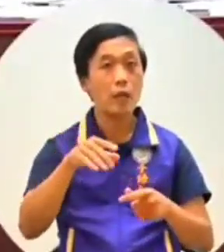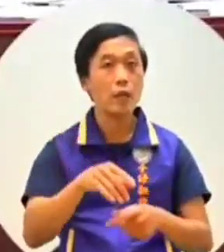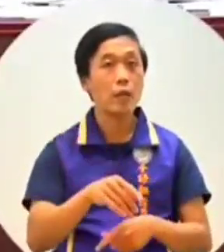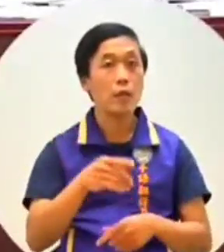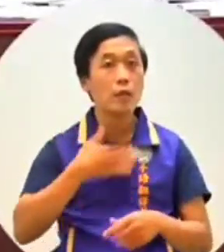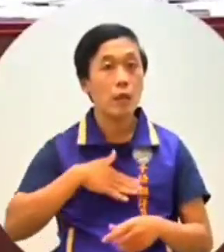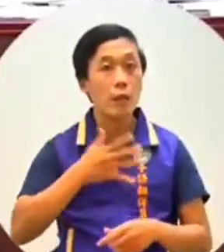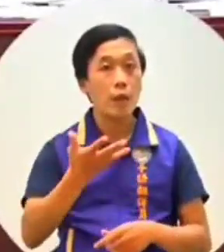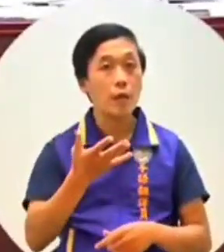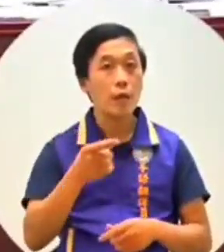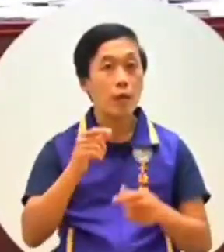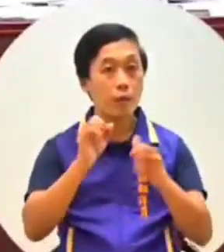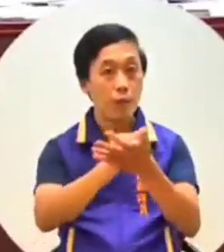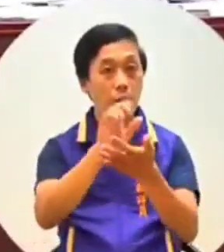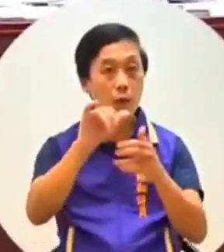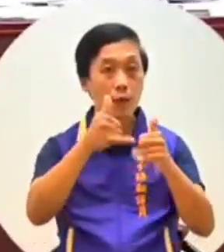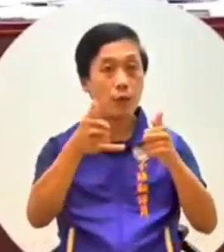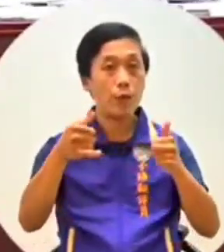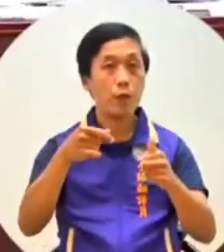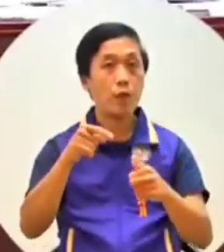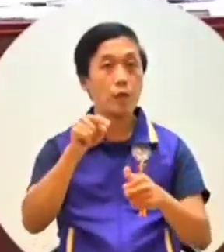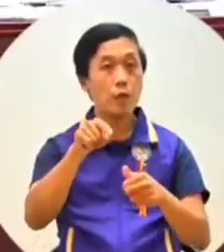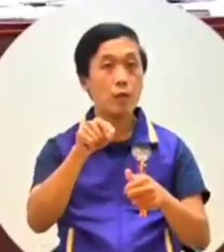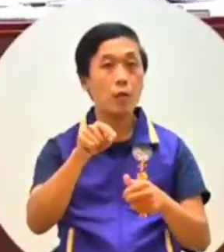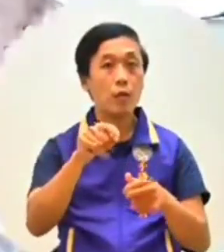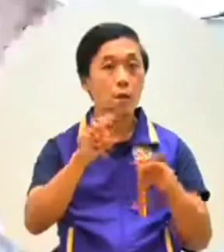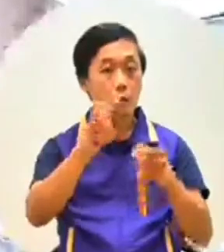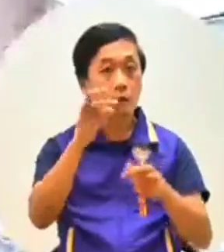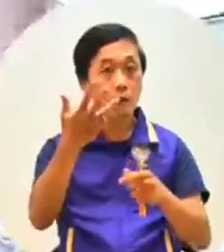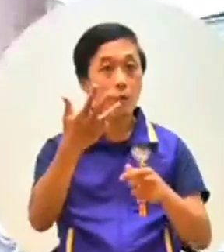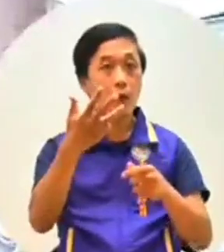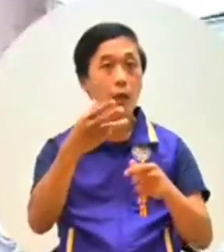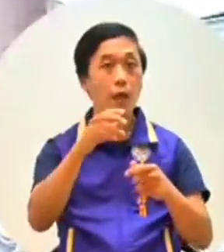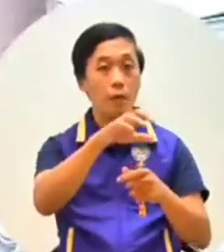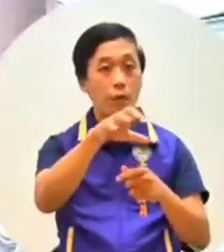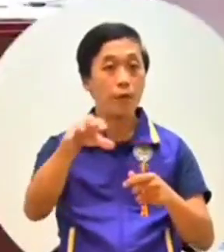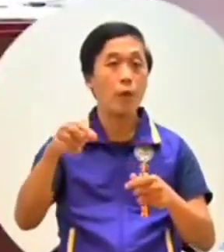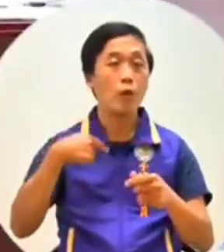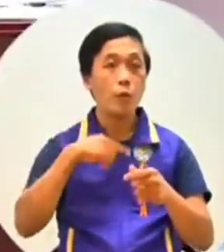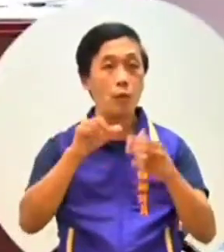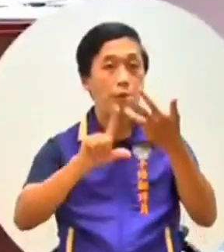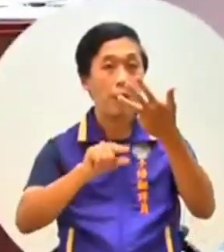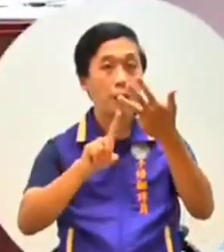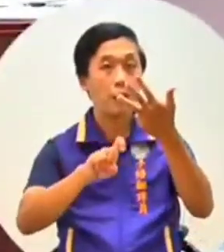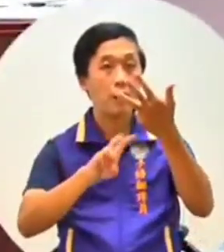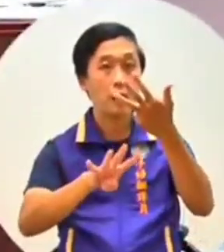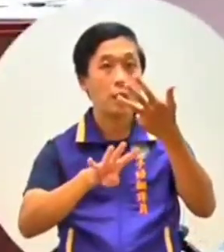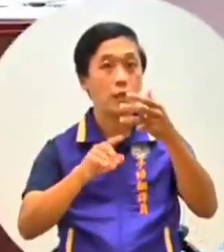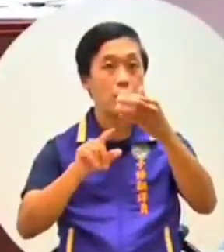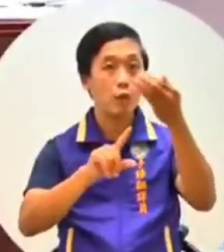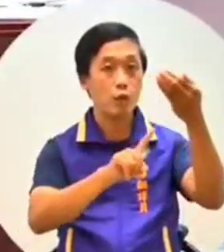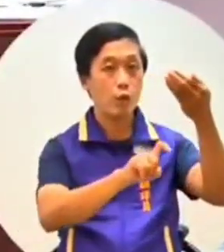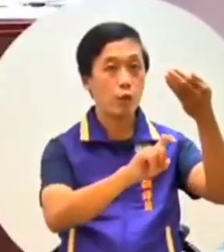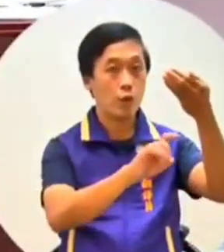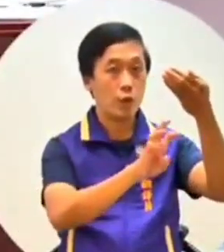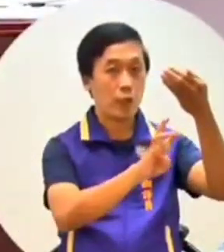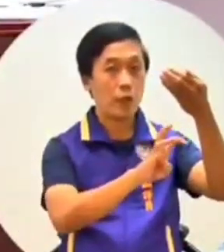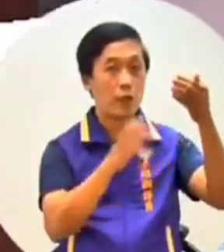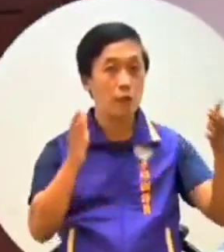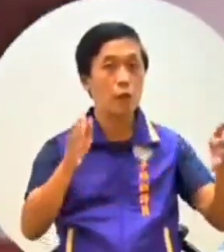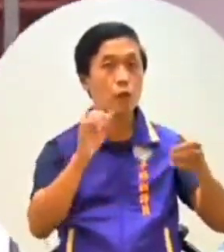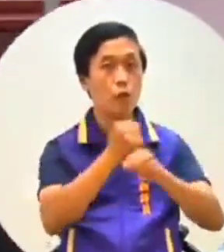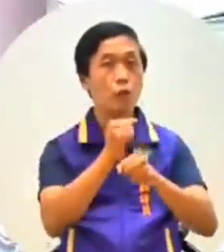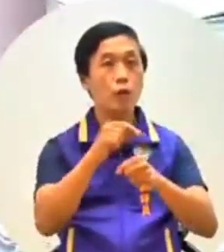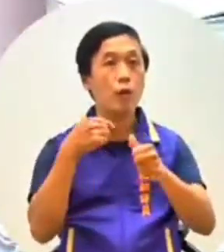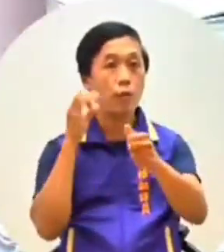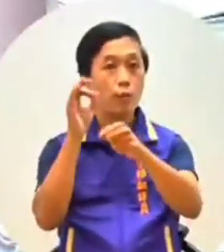知道吗？ 报告议座，那这个38个我们在8月14号到9月30号做，那也补助他们人